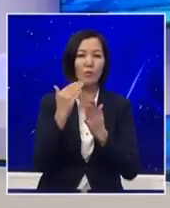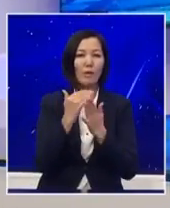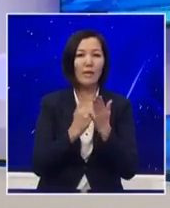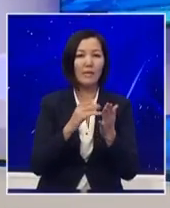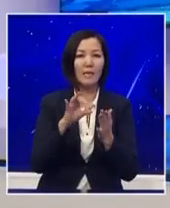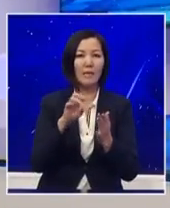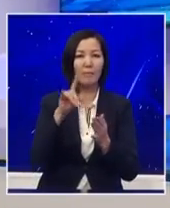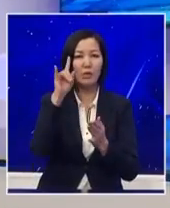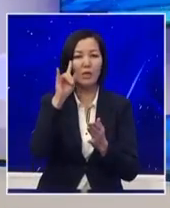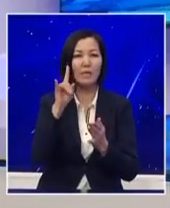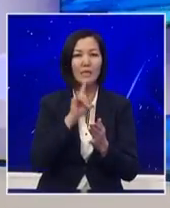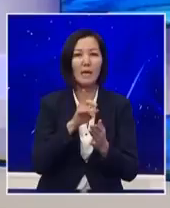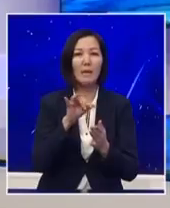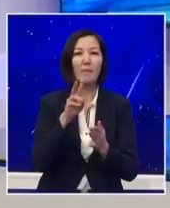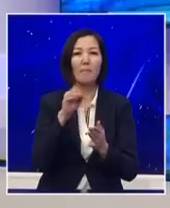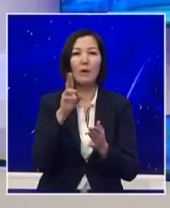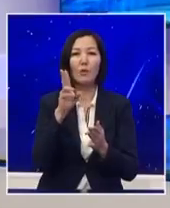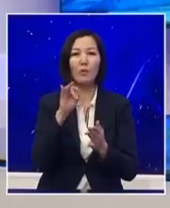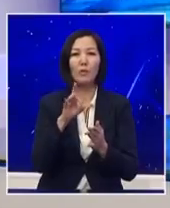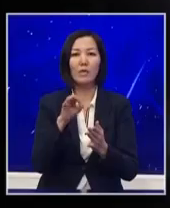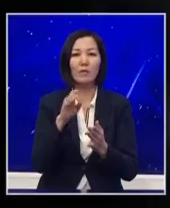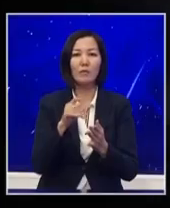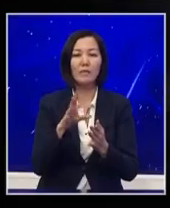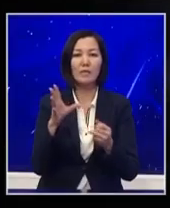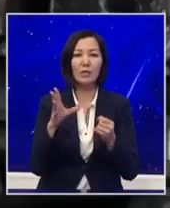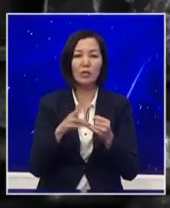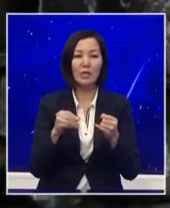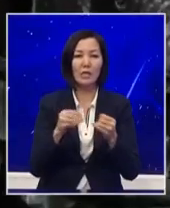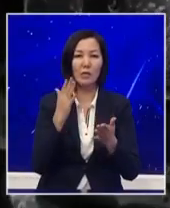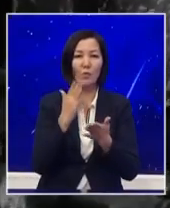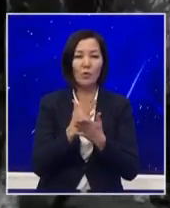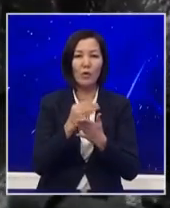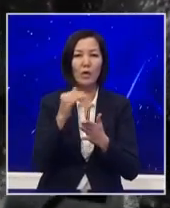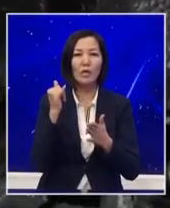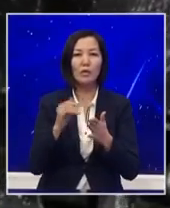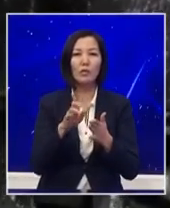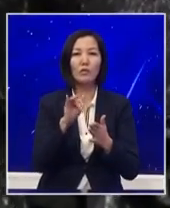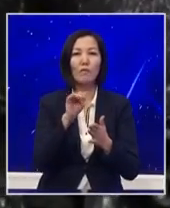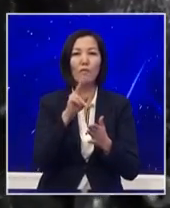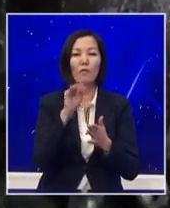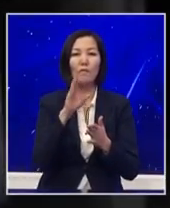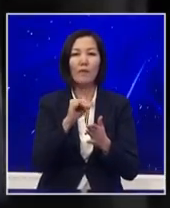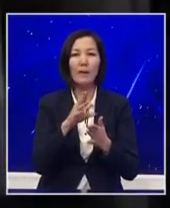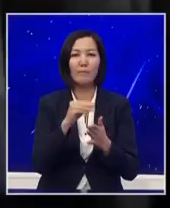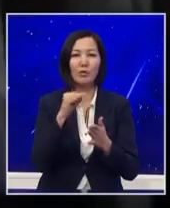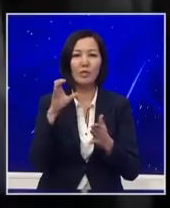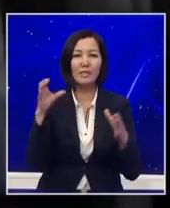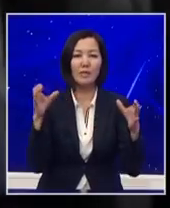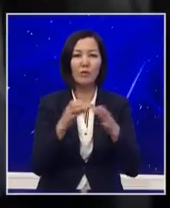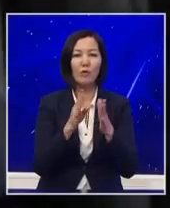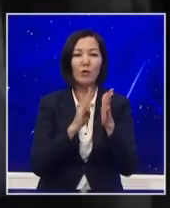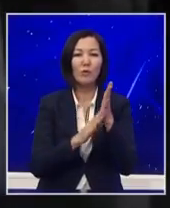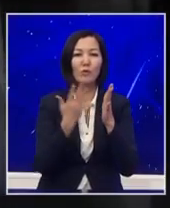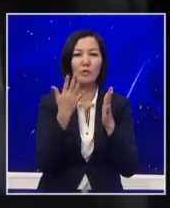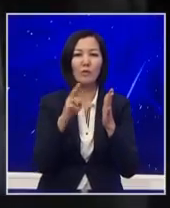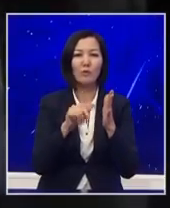Еңбекші Қазақтағы Багути Вольфрам рудасының кен орны бар. Жетісу Вольфрам жауапкершілігі шектеулі серіктестігінің құны